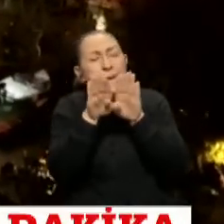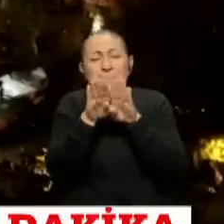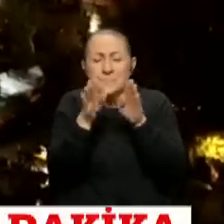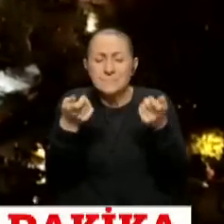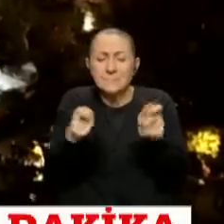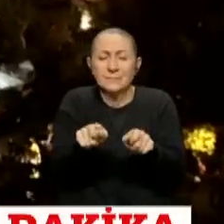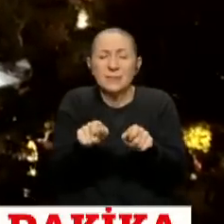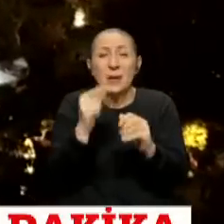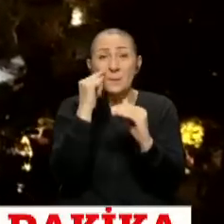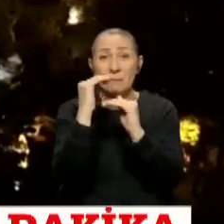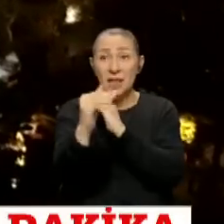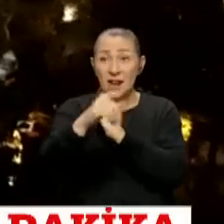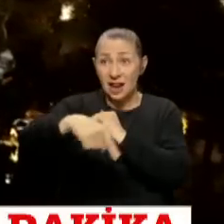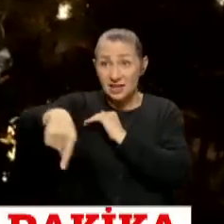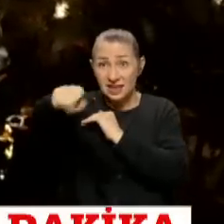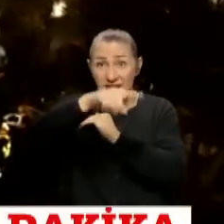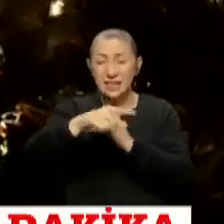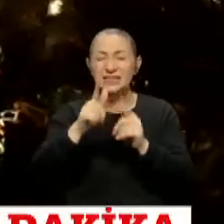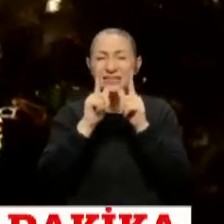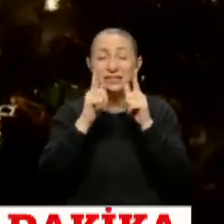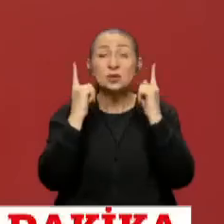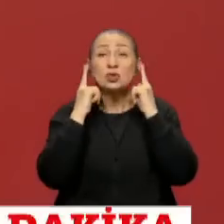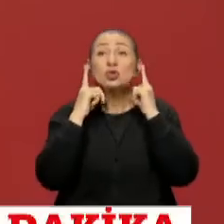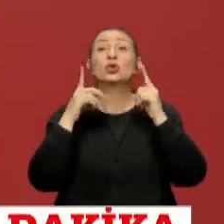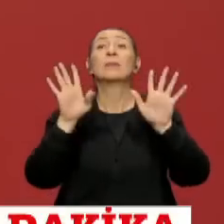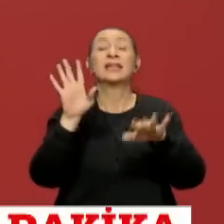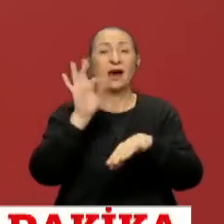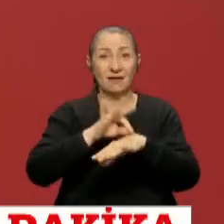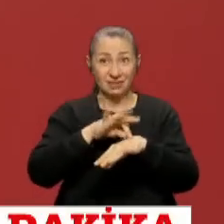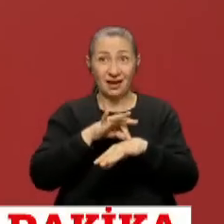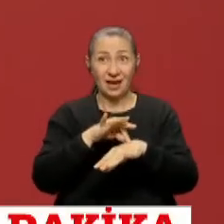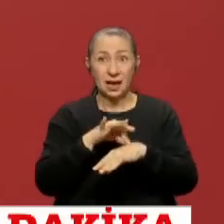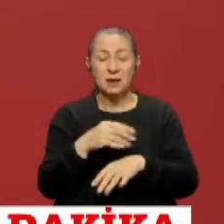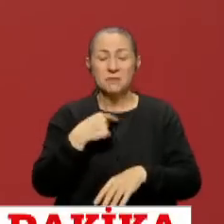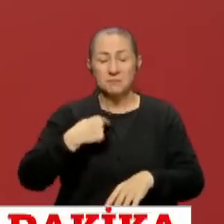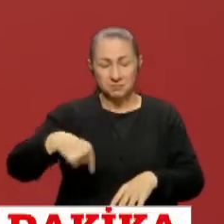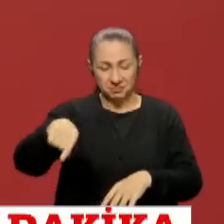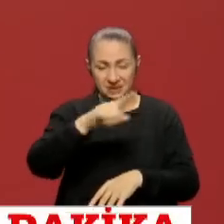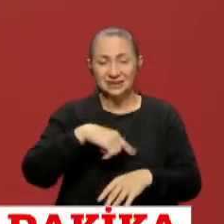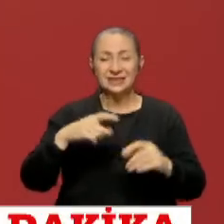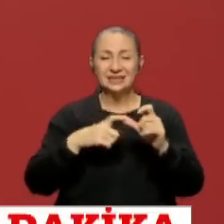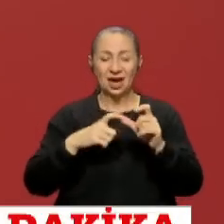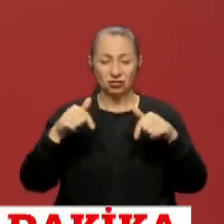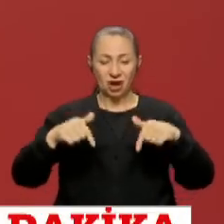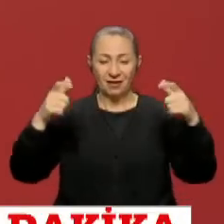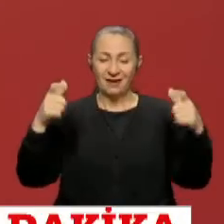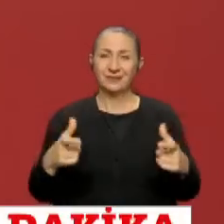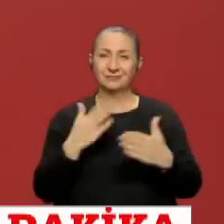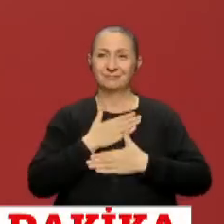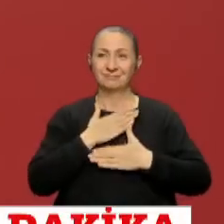anda, milletin sesini duymadığı anda biz Saraçhane'deyiz.